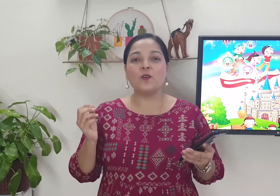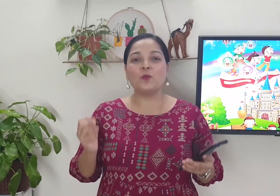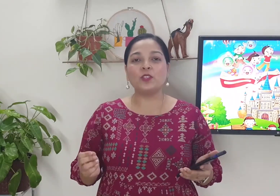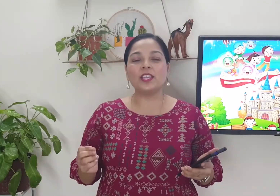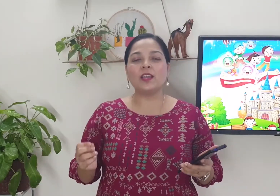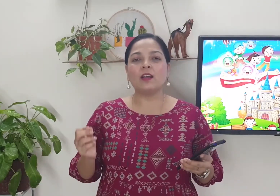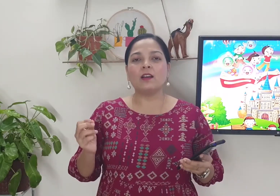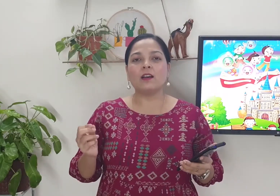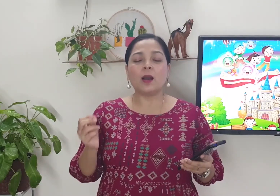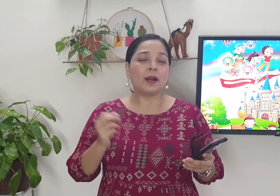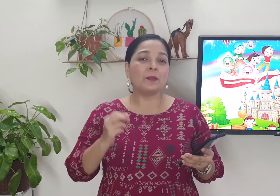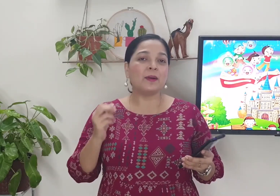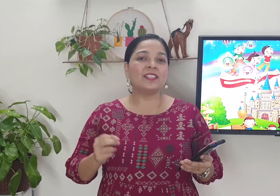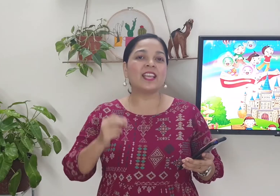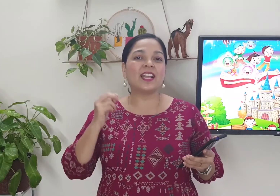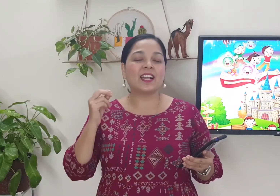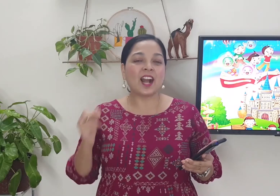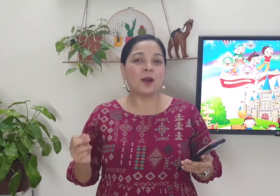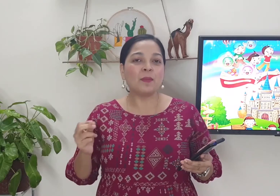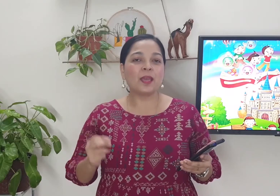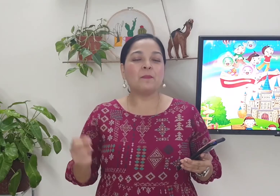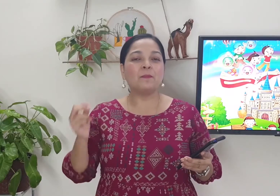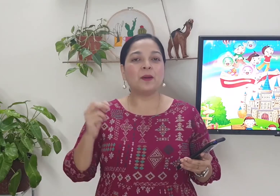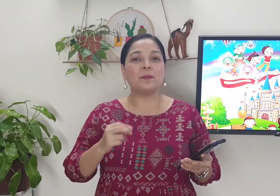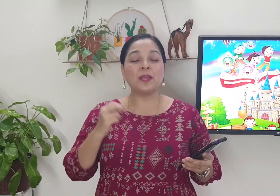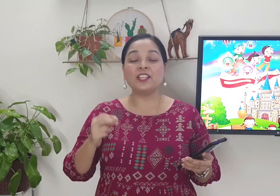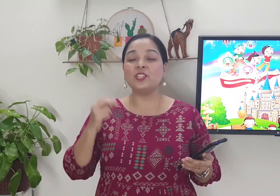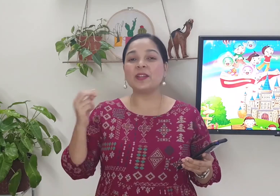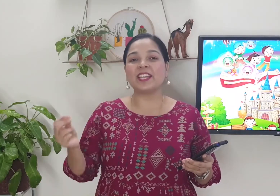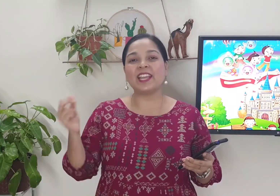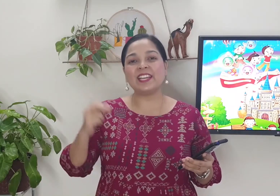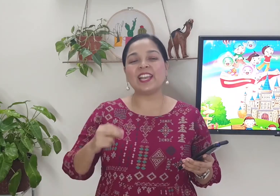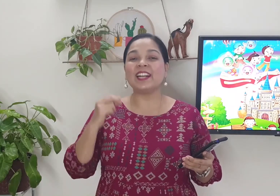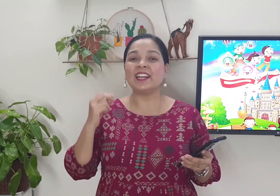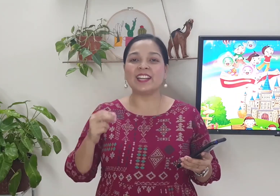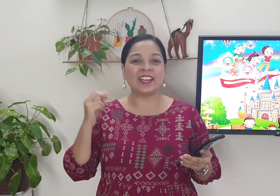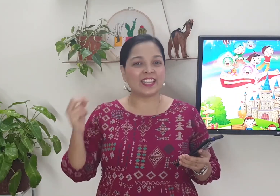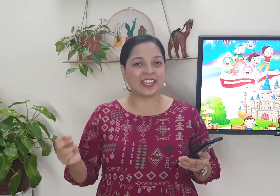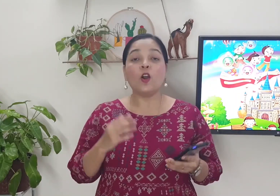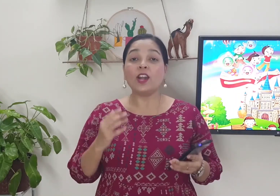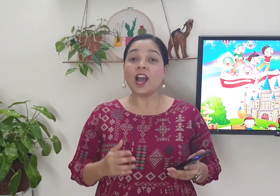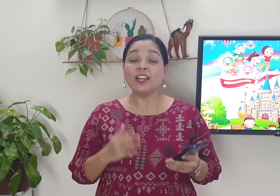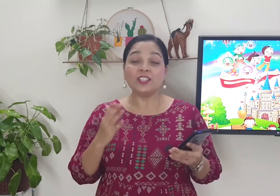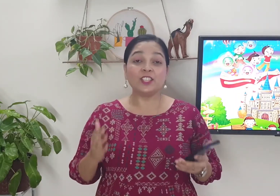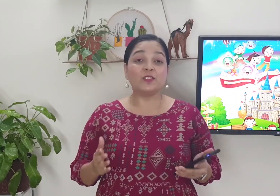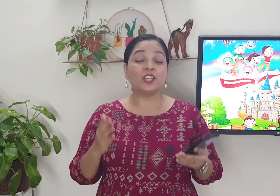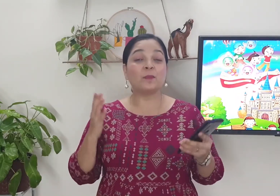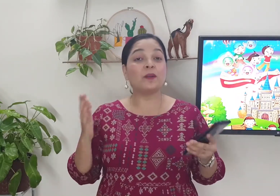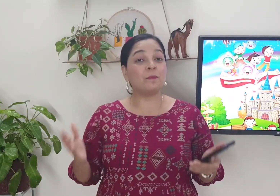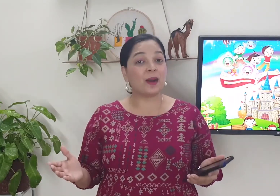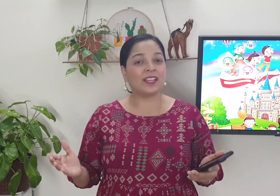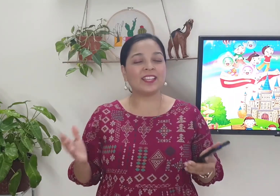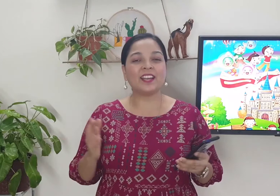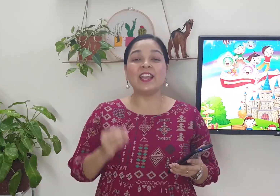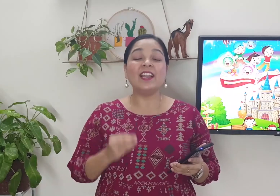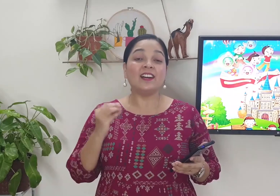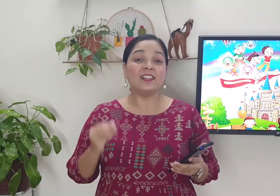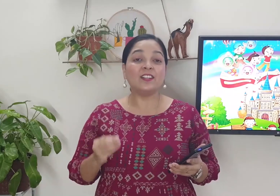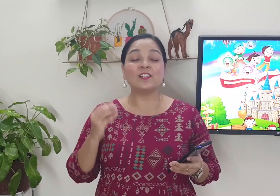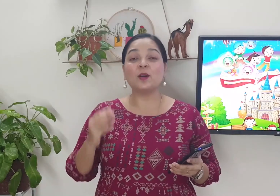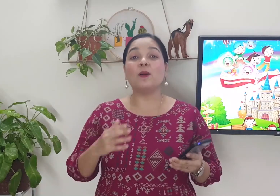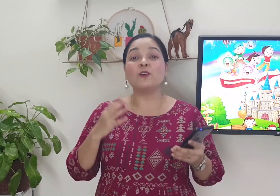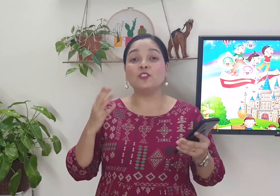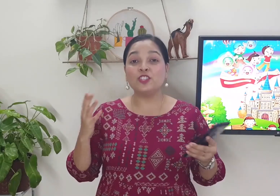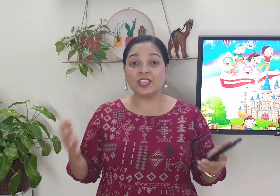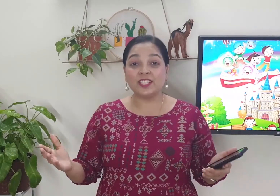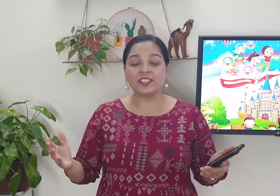काय होतं, की आपल्याजवळ परमेश्वरासाठी करण्यास एक काम आहे. आणि आज आपण शिकणार आहोत टेल